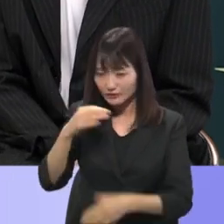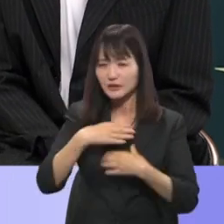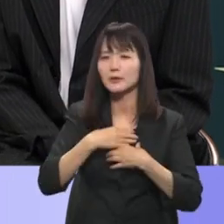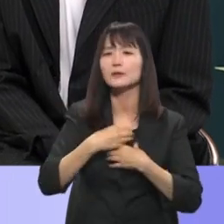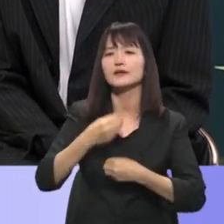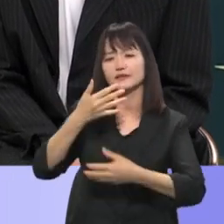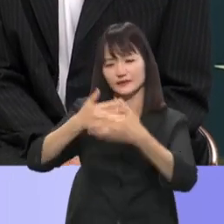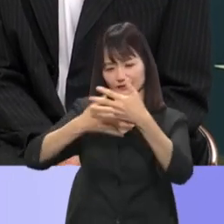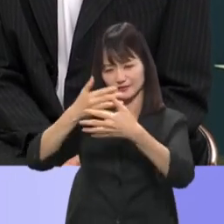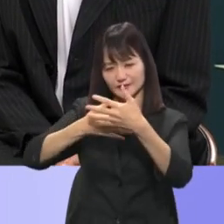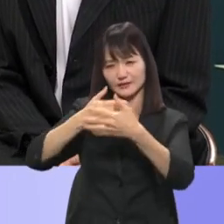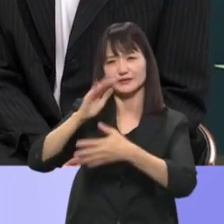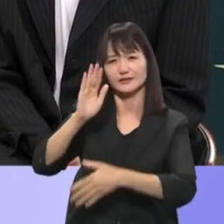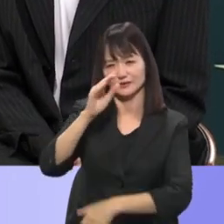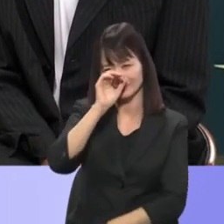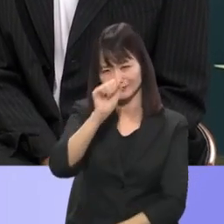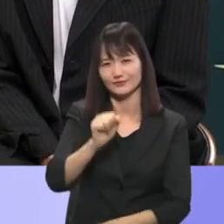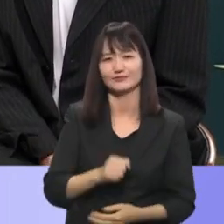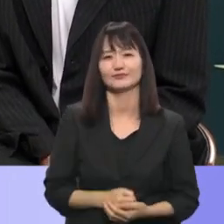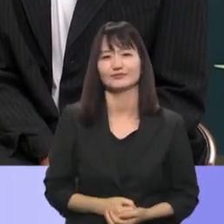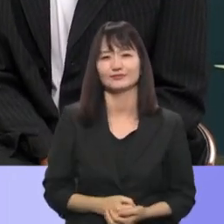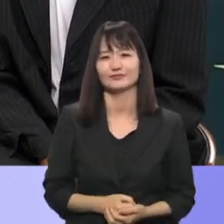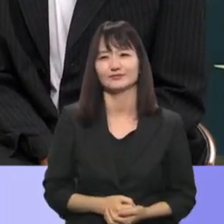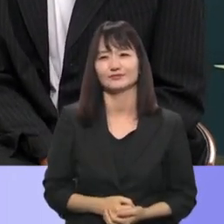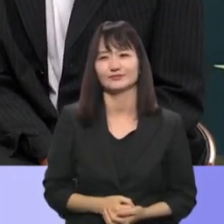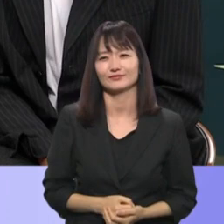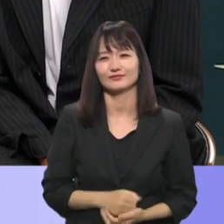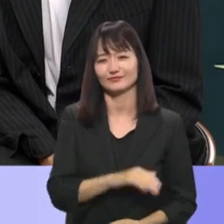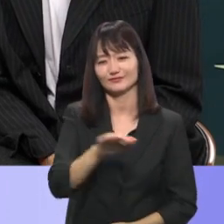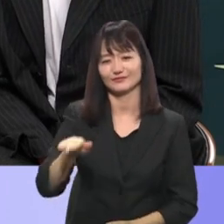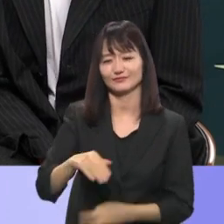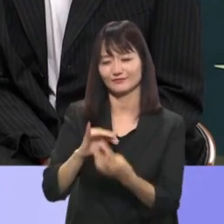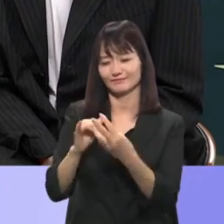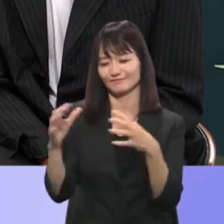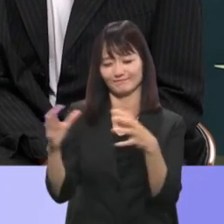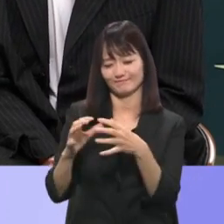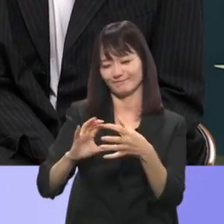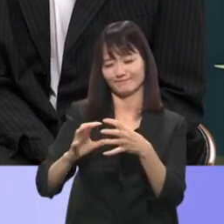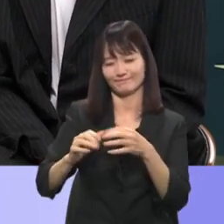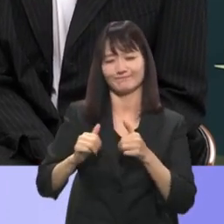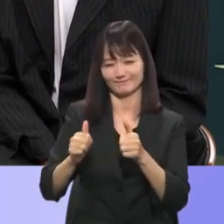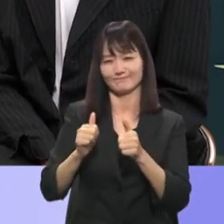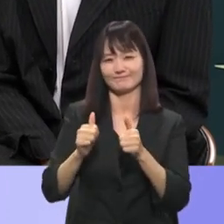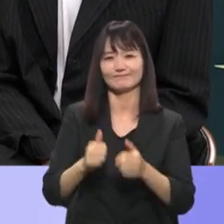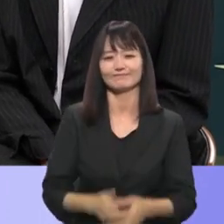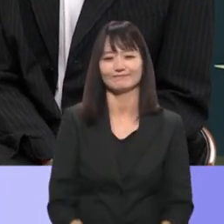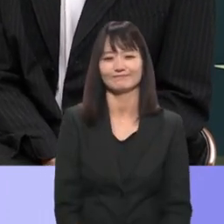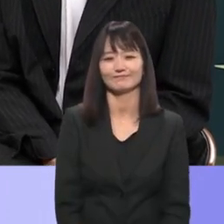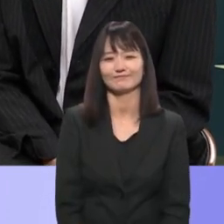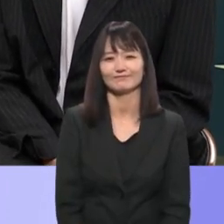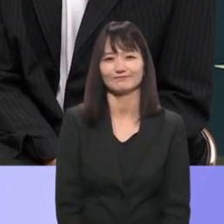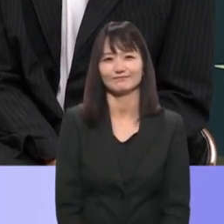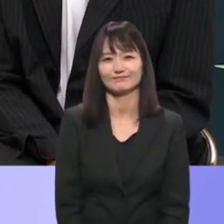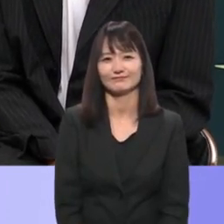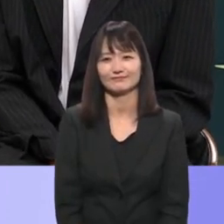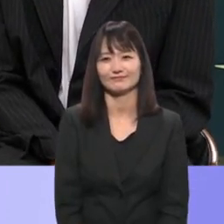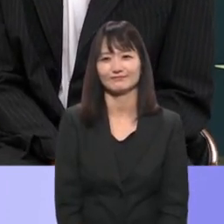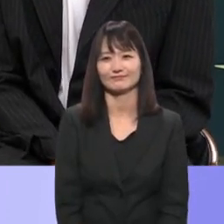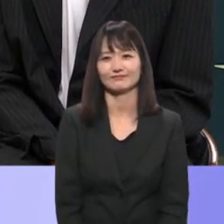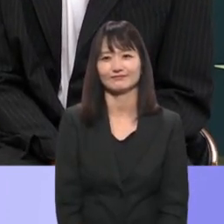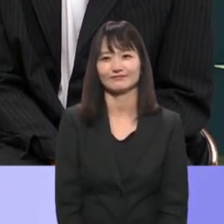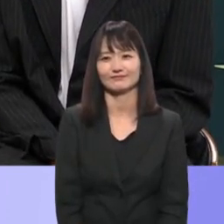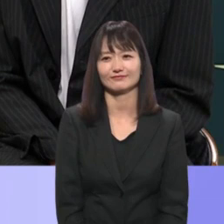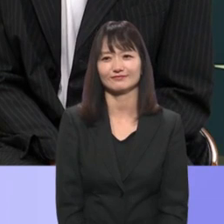영상이 됐으면 좋겠다는 생각에 저희가 열심히 회의하고 있습니다 알겠습니다 자 그